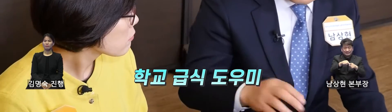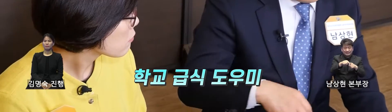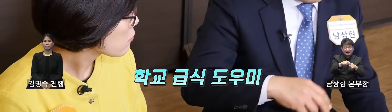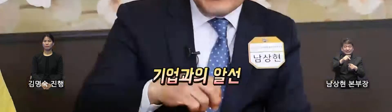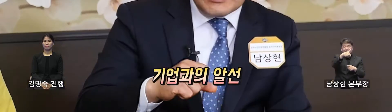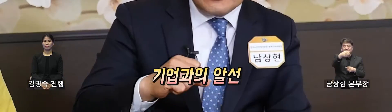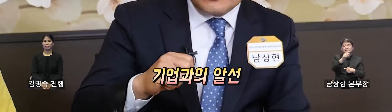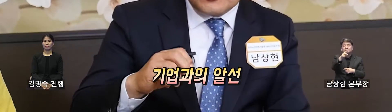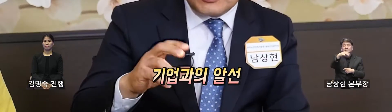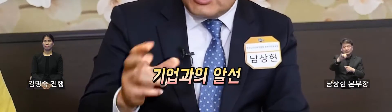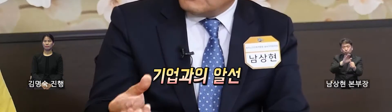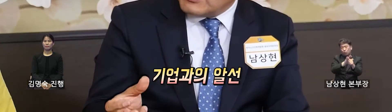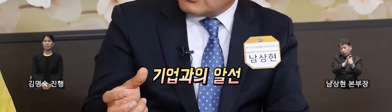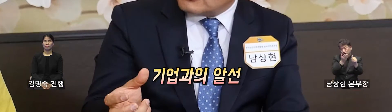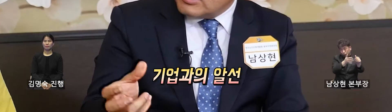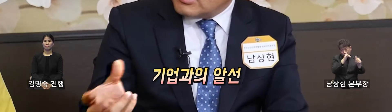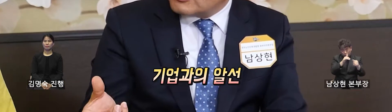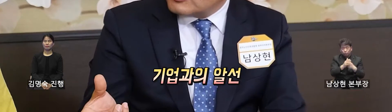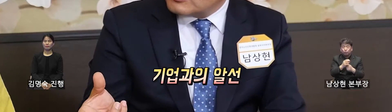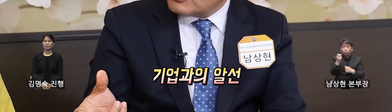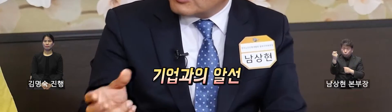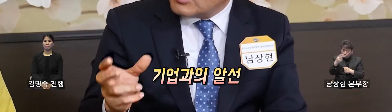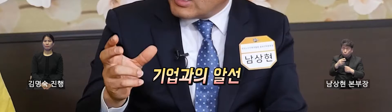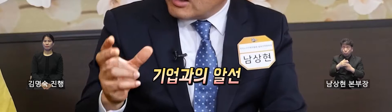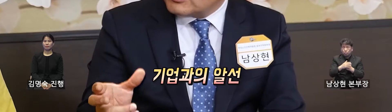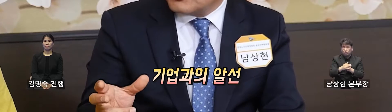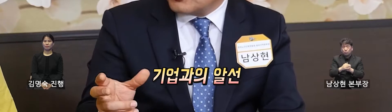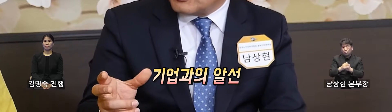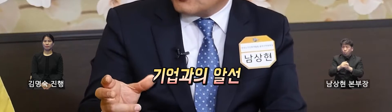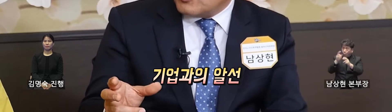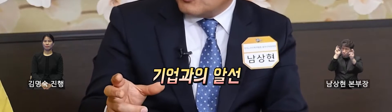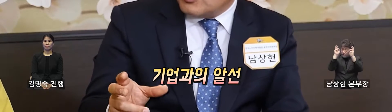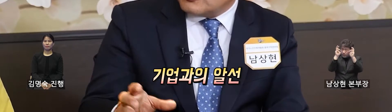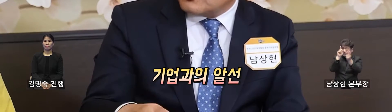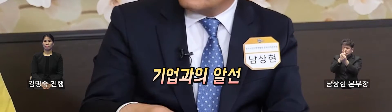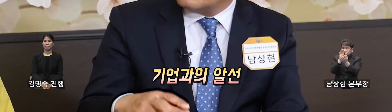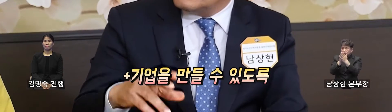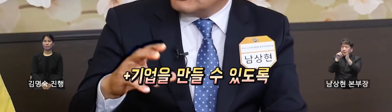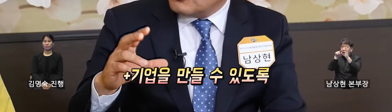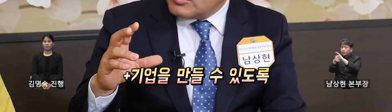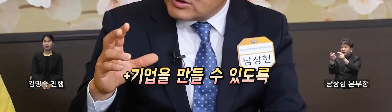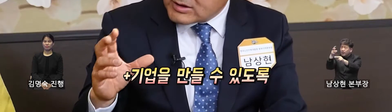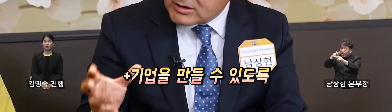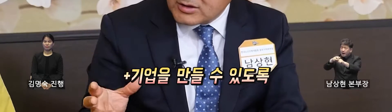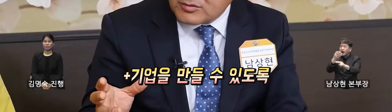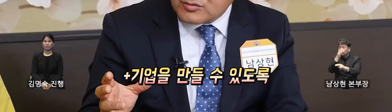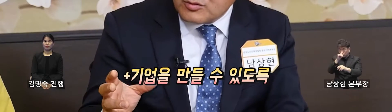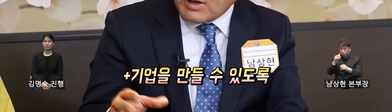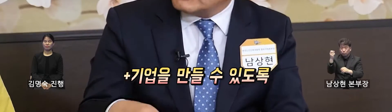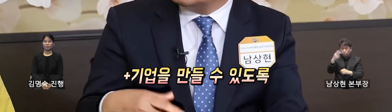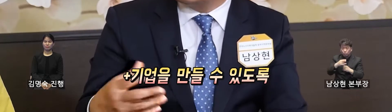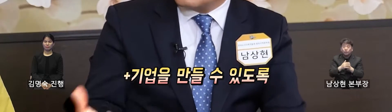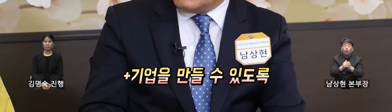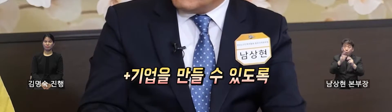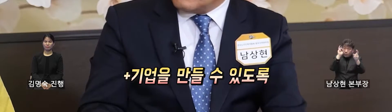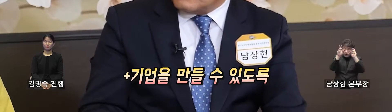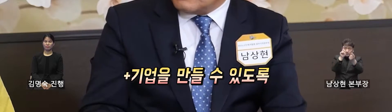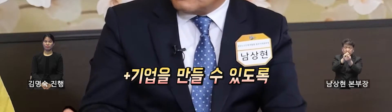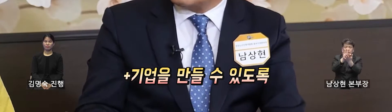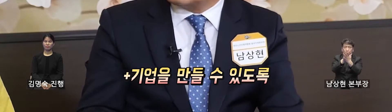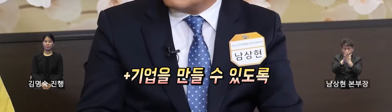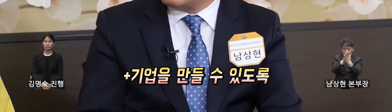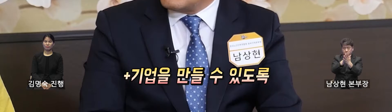젊으신 분들은 또 기업에 가서 일을 할 수 있도록 저희가 알선도 하고 또 기업을 자체적으로 만들 수도